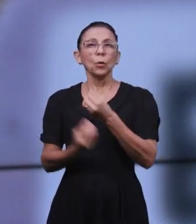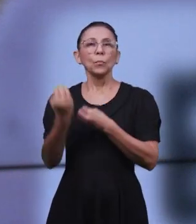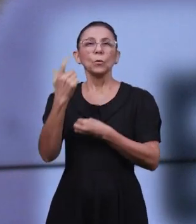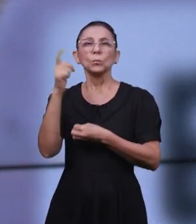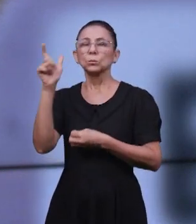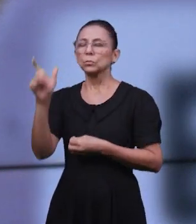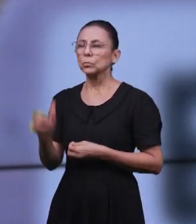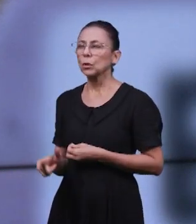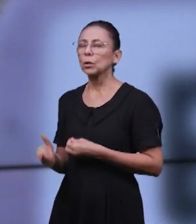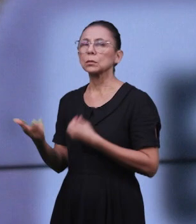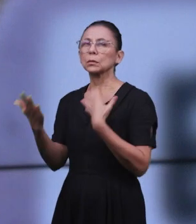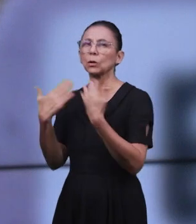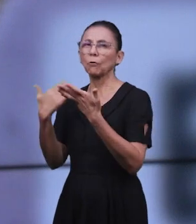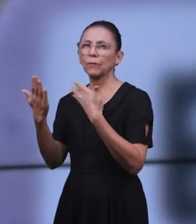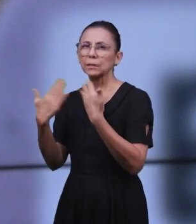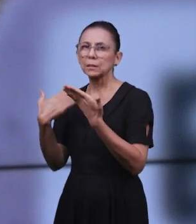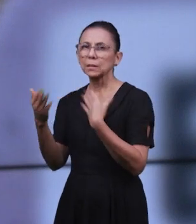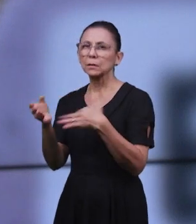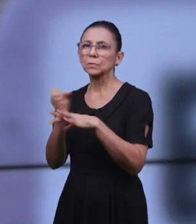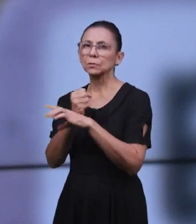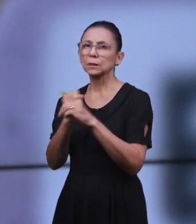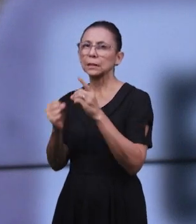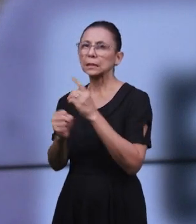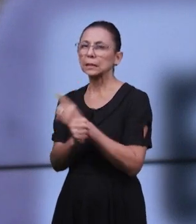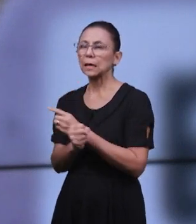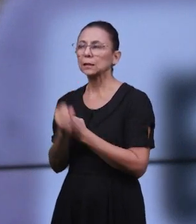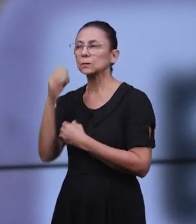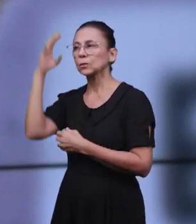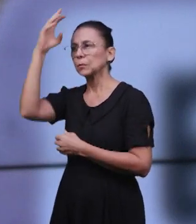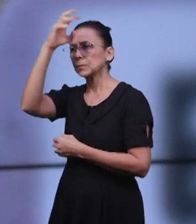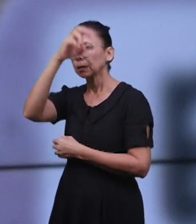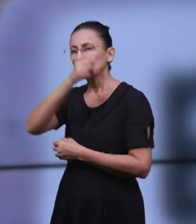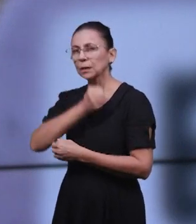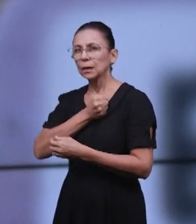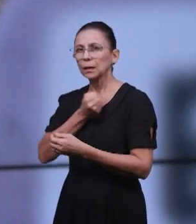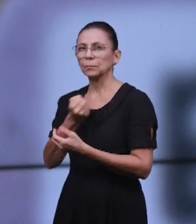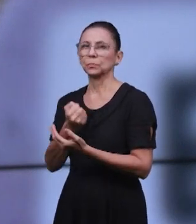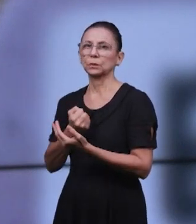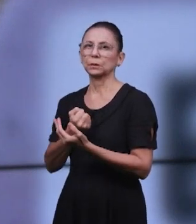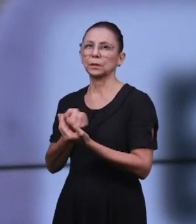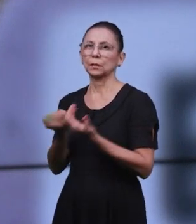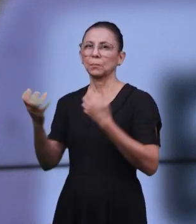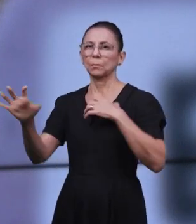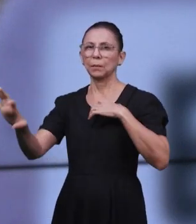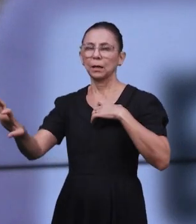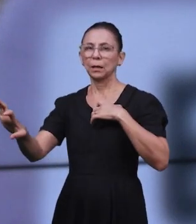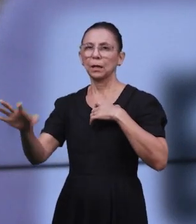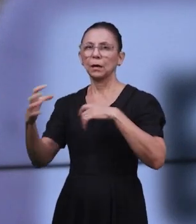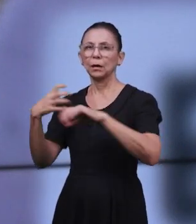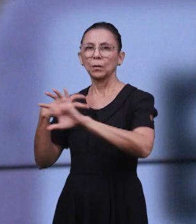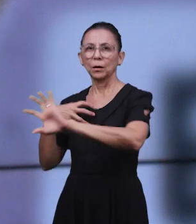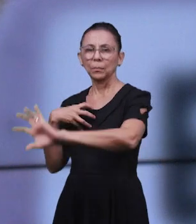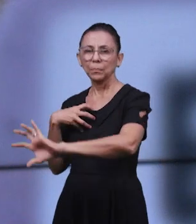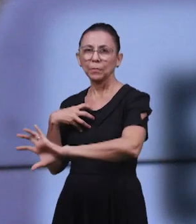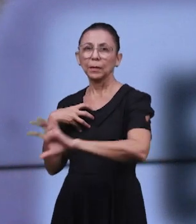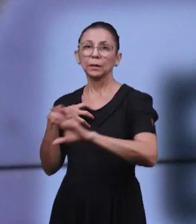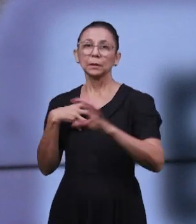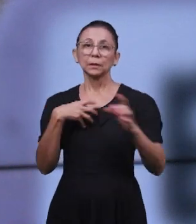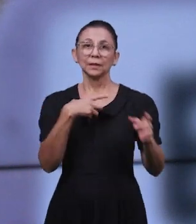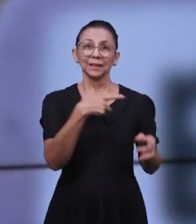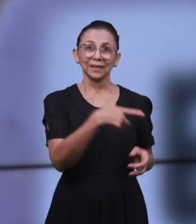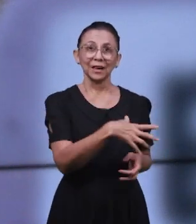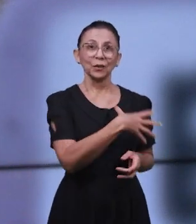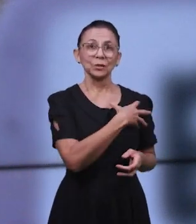mesure qu'ils vont vivre avec nous, ils s'approprient de nos valeurs, habitudes et éthiques.